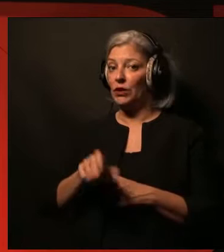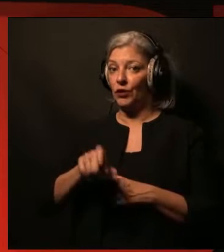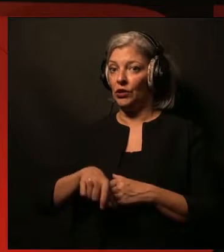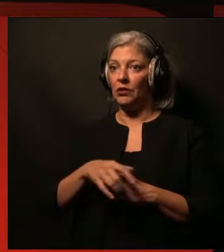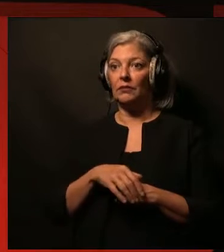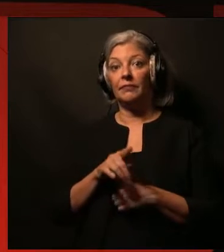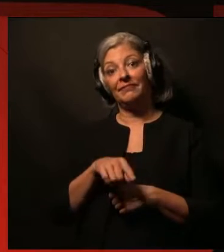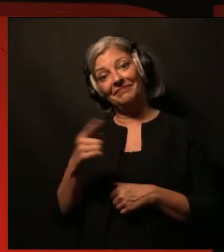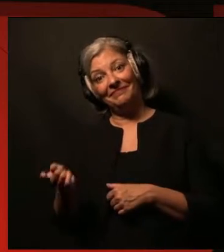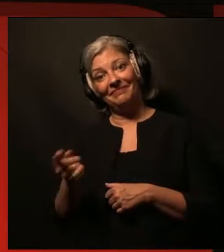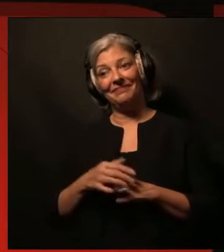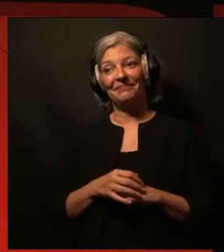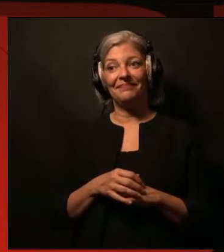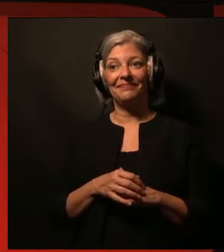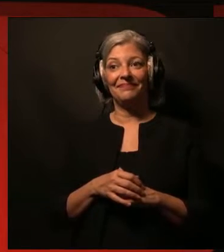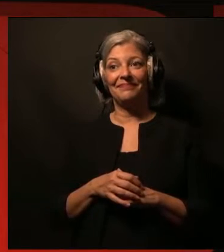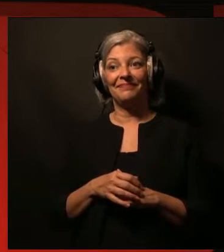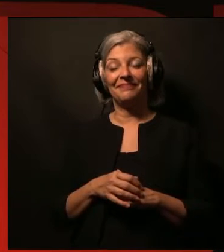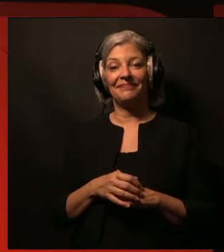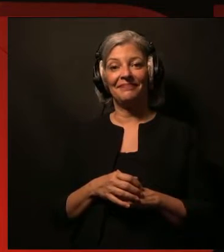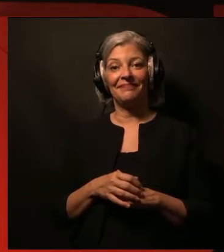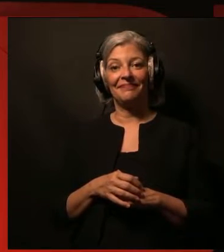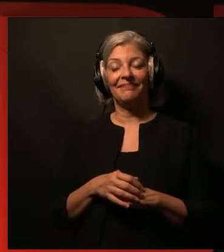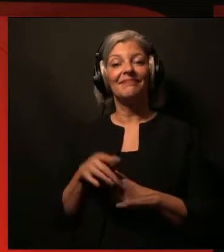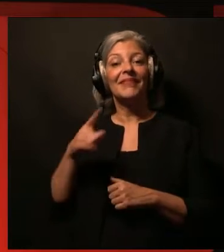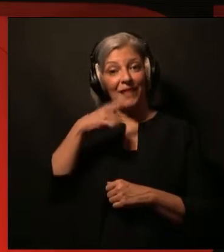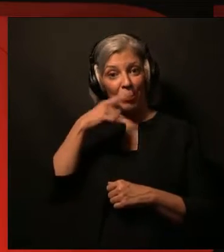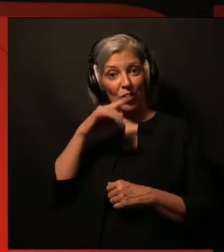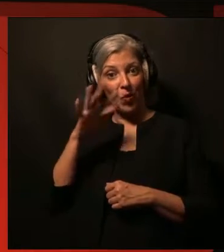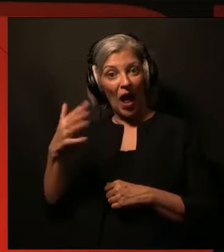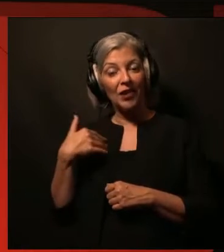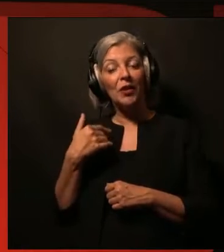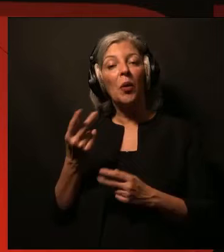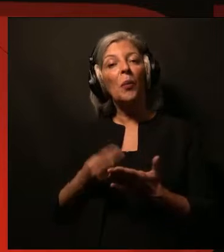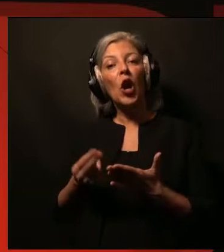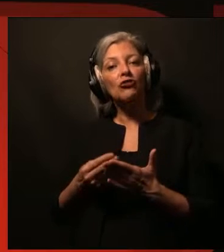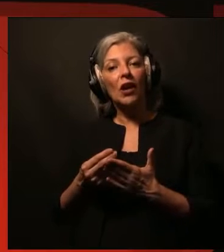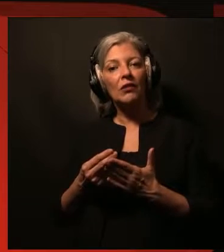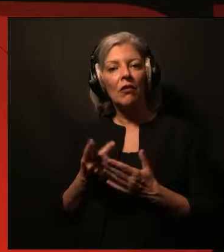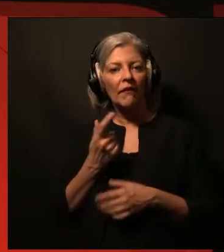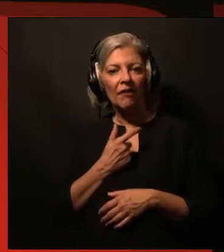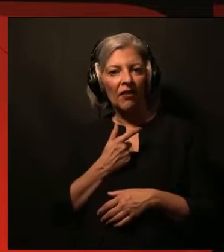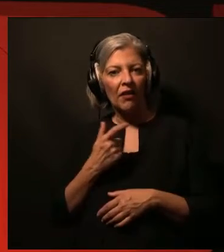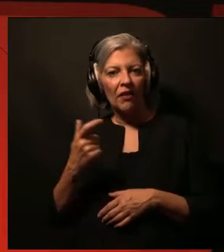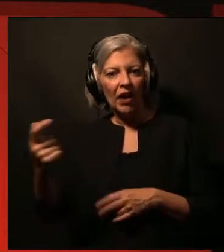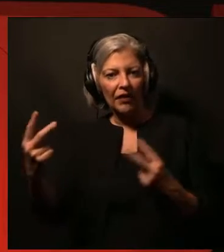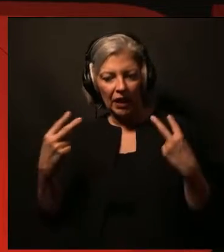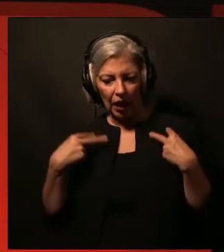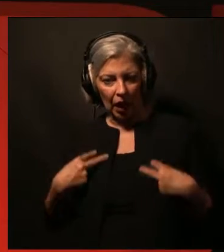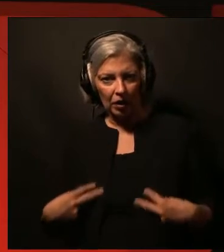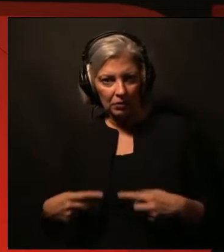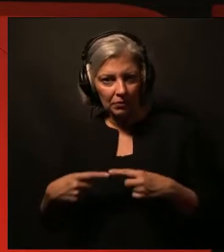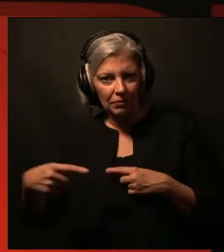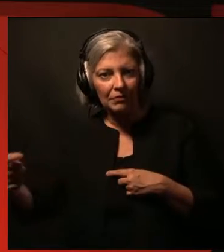Questo invece è stato progettato per durare per sempre